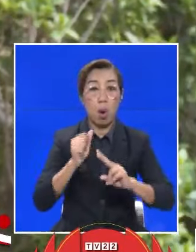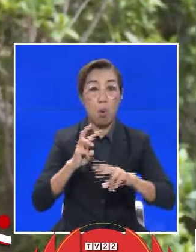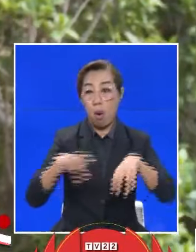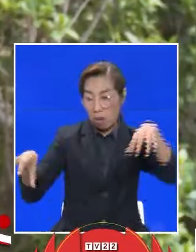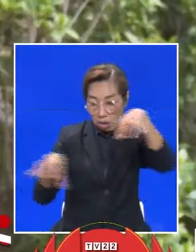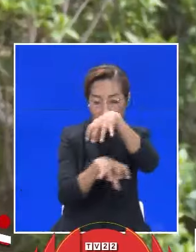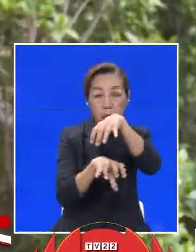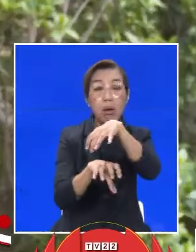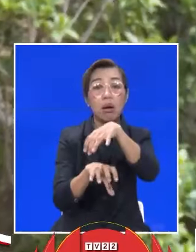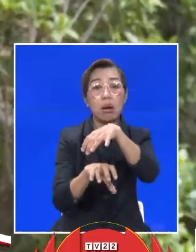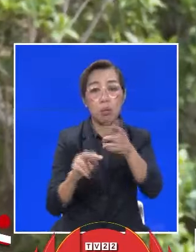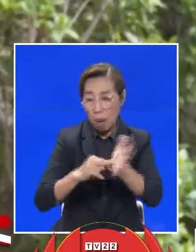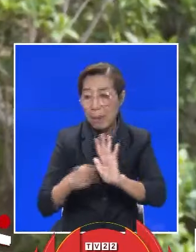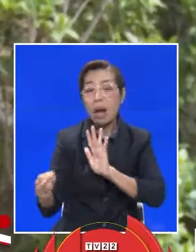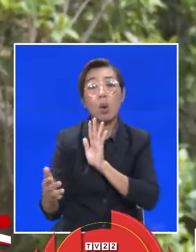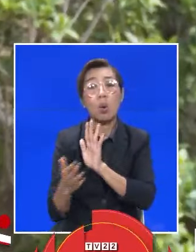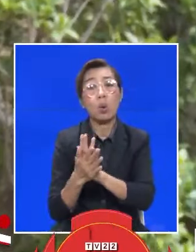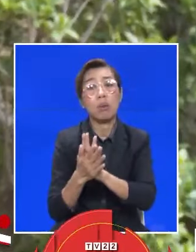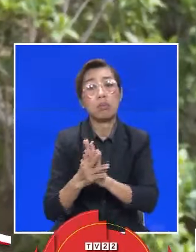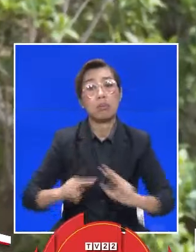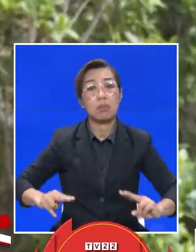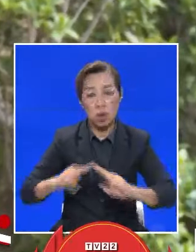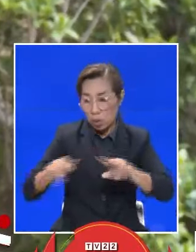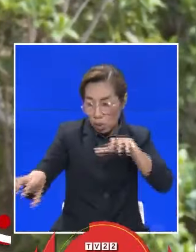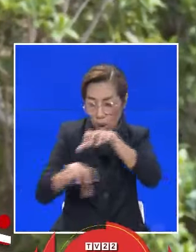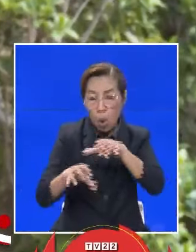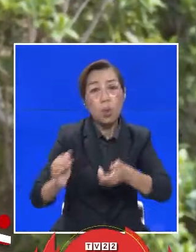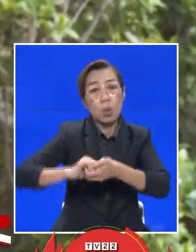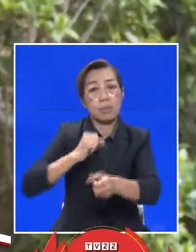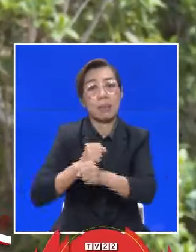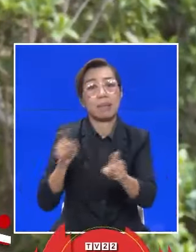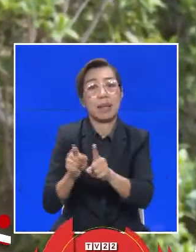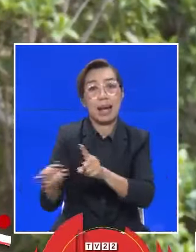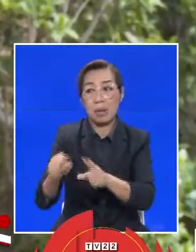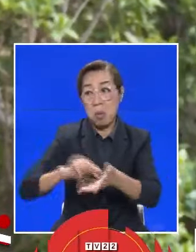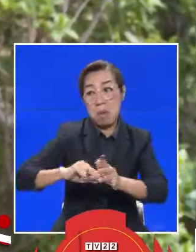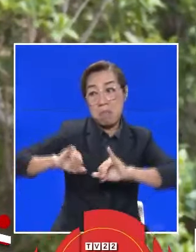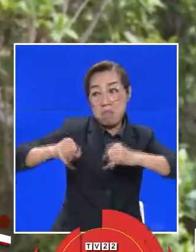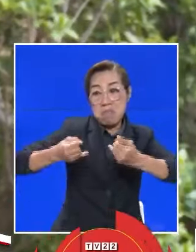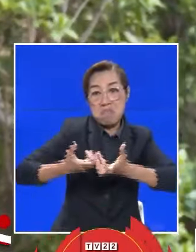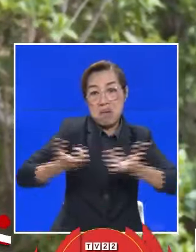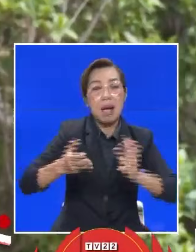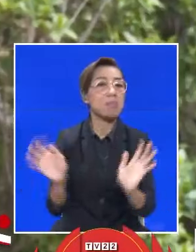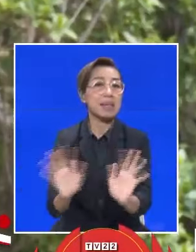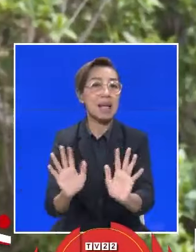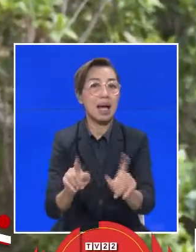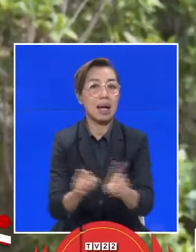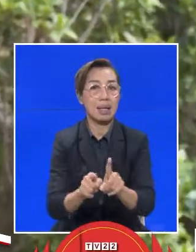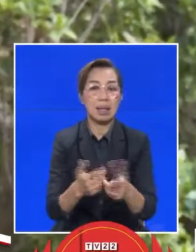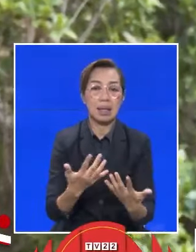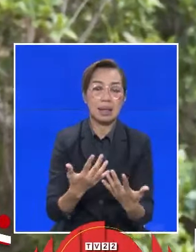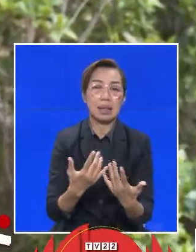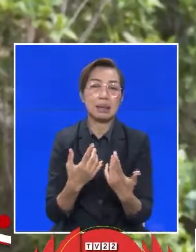พราะฉะนั้นเขากับกระทรวงเนี่ยก็เป็นฝั่งเดียวกันนะคะเราไม่ได้เป็นม็อบที่เผชิญหน้ากันเหมือนม็อบอื่นๆนะคะ